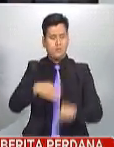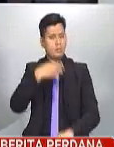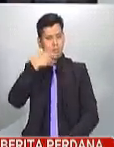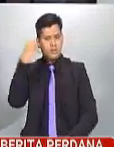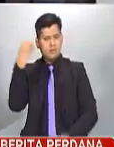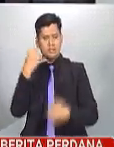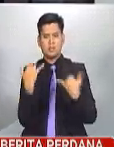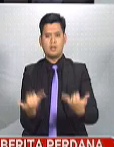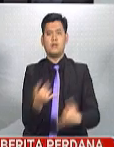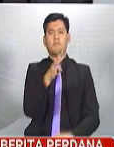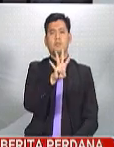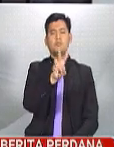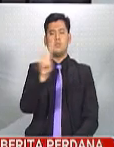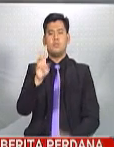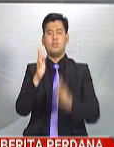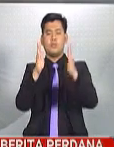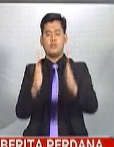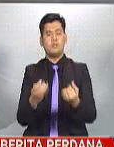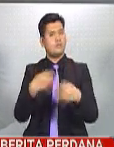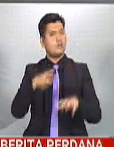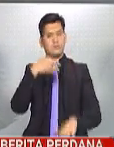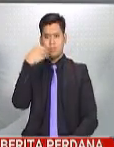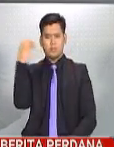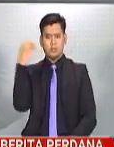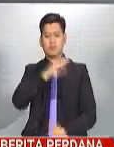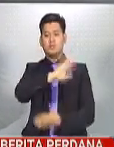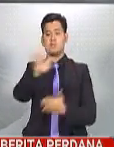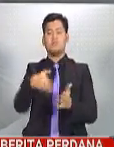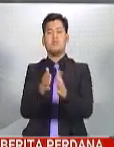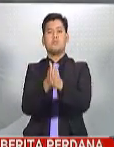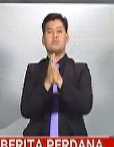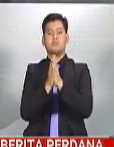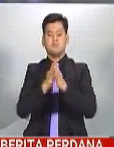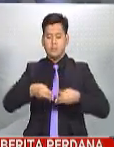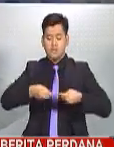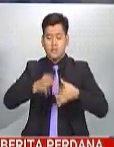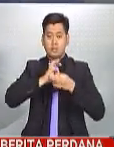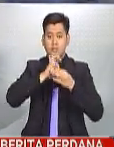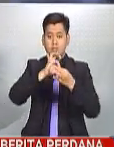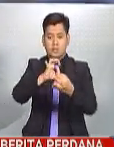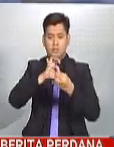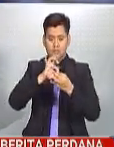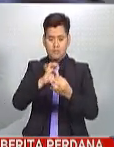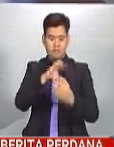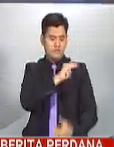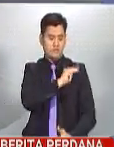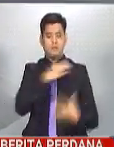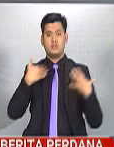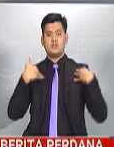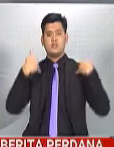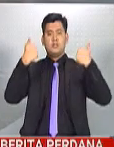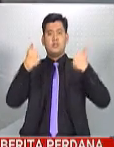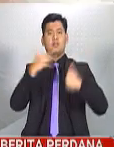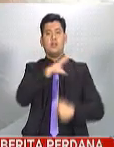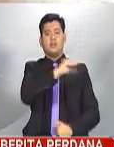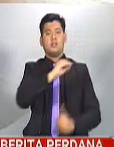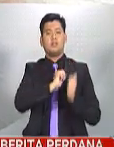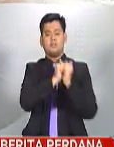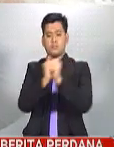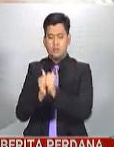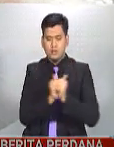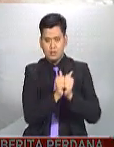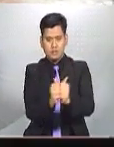ini adalah 42 kes. Semua pihak dimohon untuk memberi kerjasama rapat kepada Kementerian Kesihatan dan bersama-sama